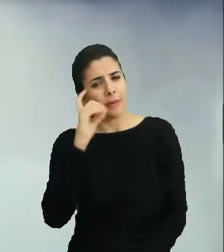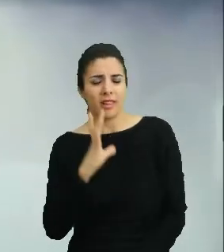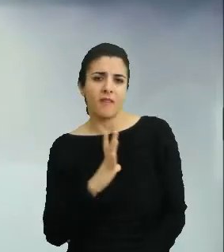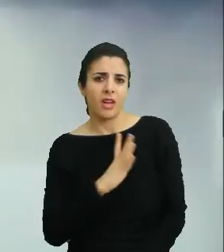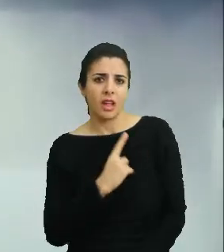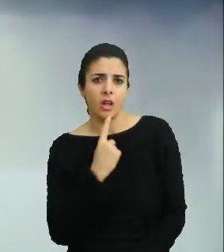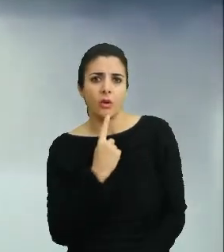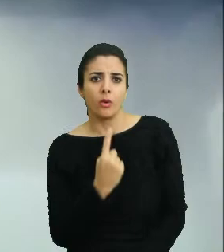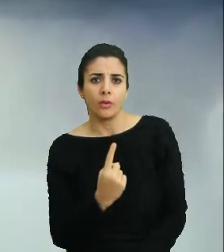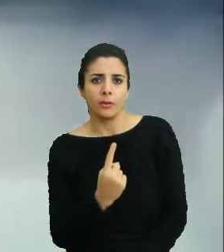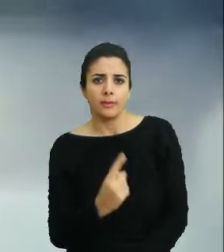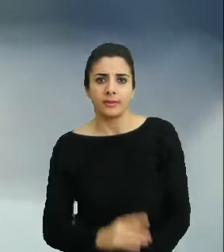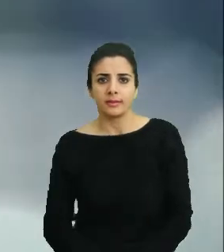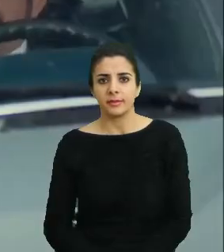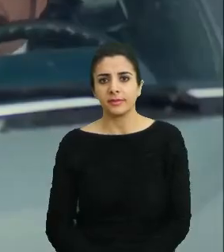diyelim.